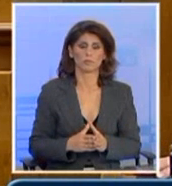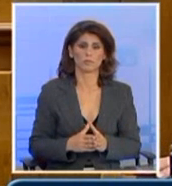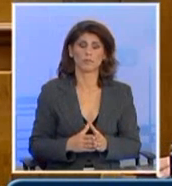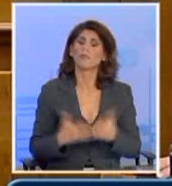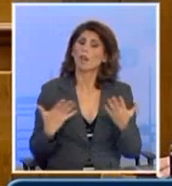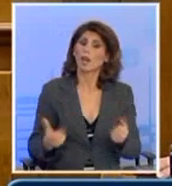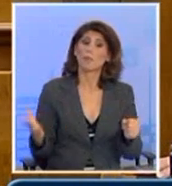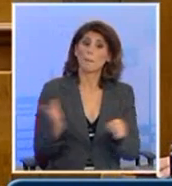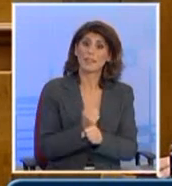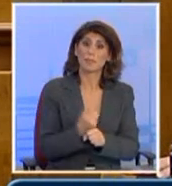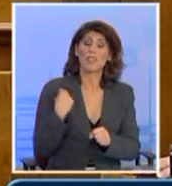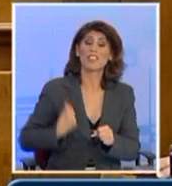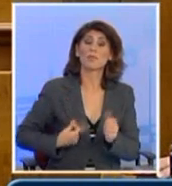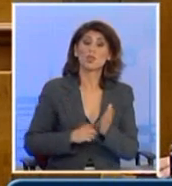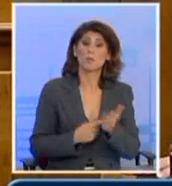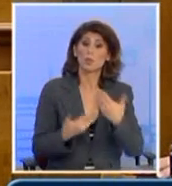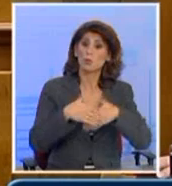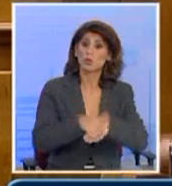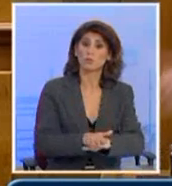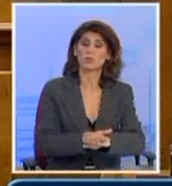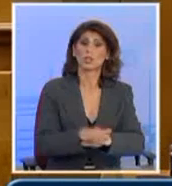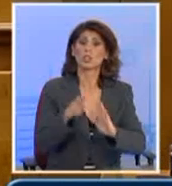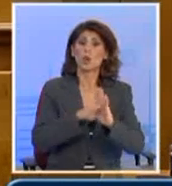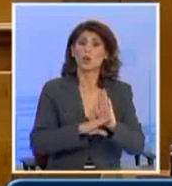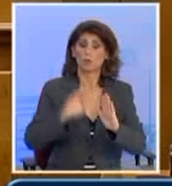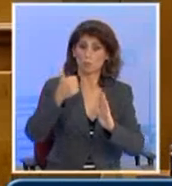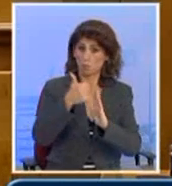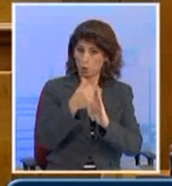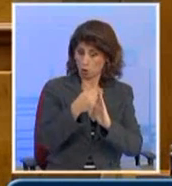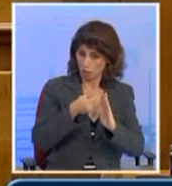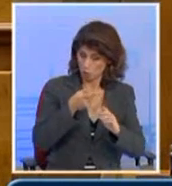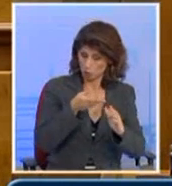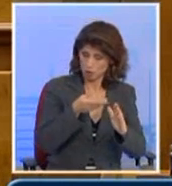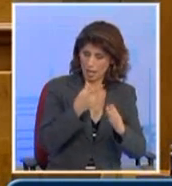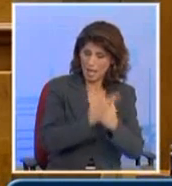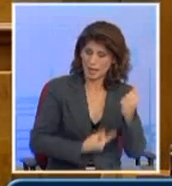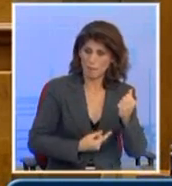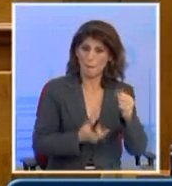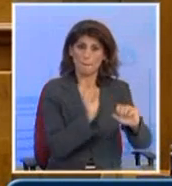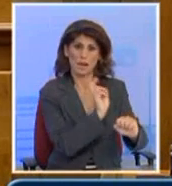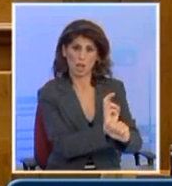Έχουμε πετύχει μια δημοσιονομική προσαρμογή σε όρους πρωτογενούς ελλείμματος πλεονάσματος